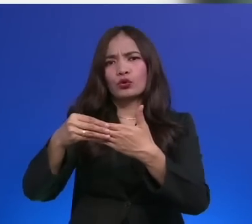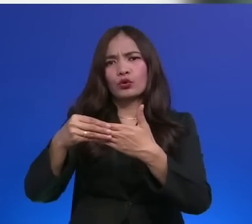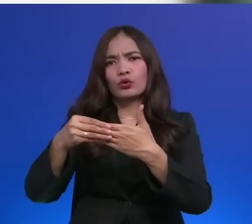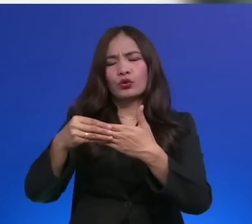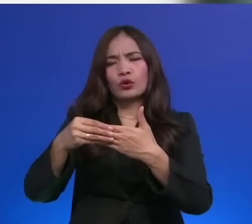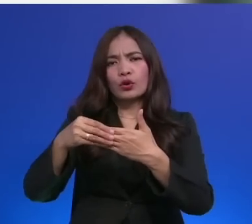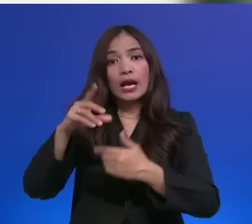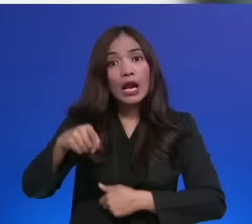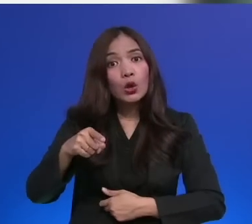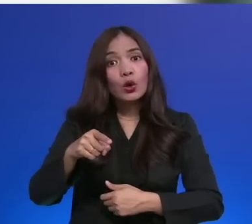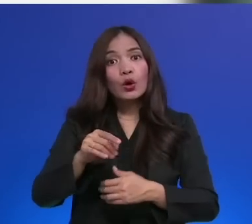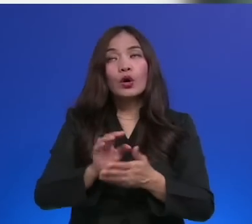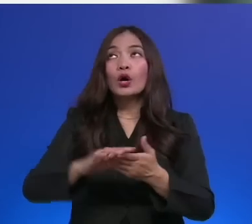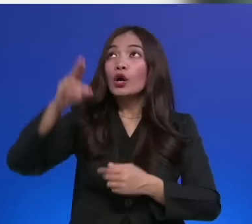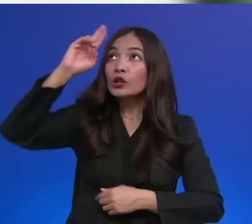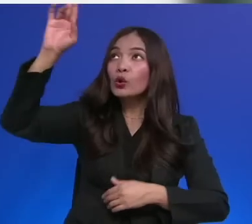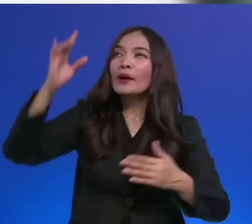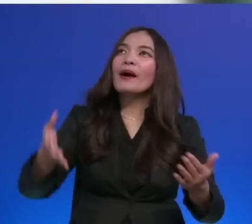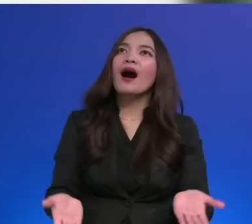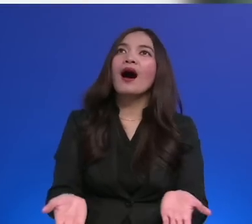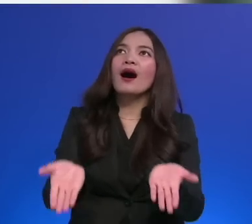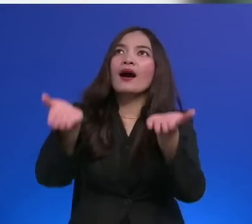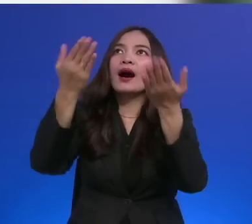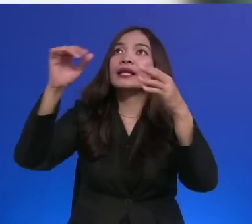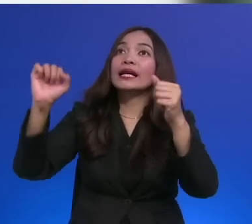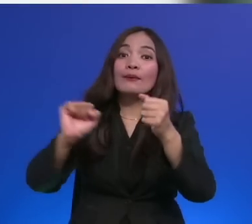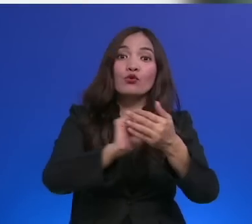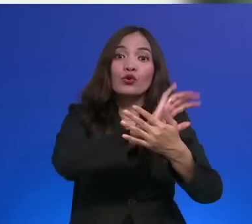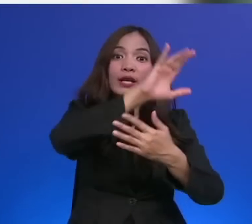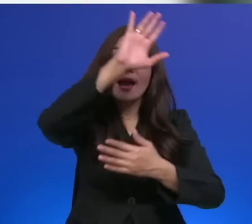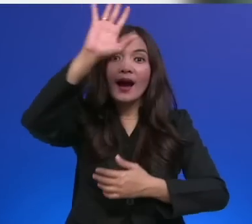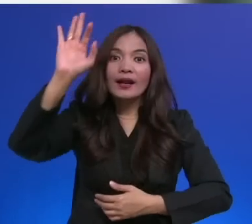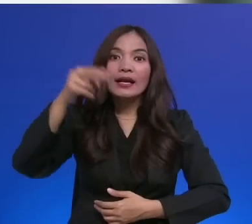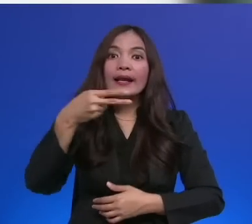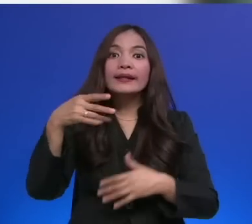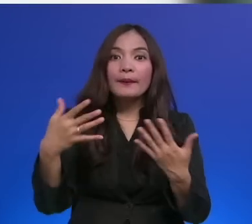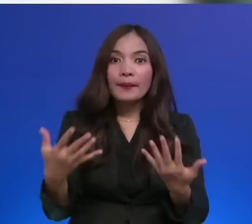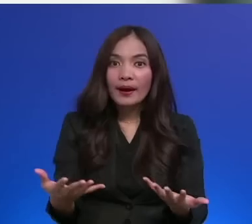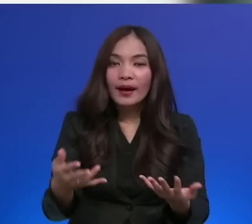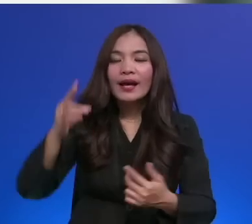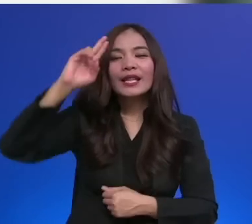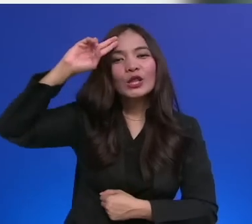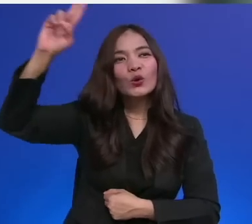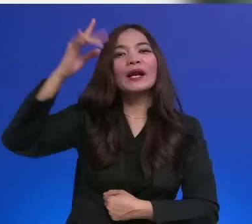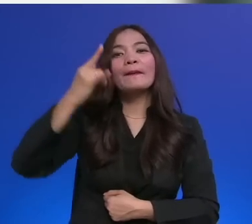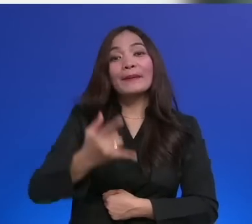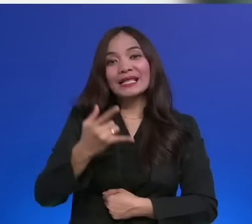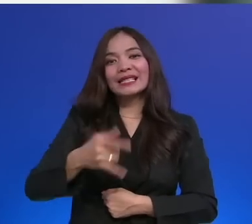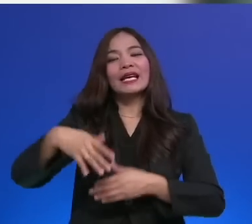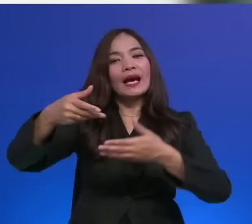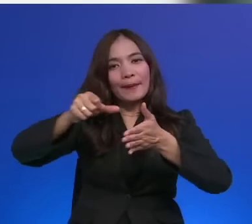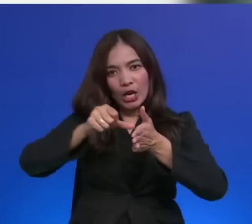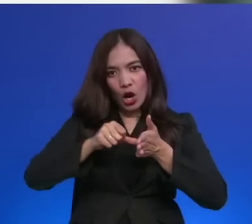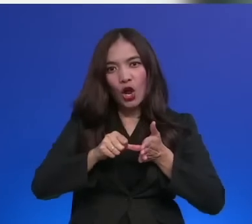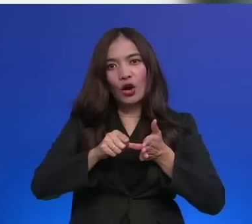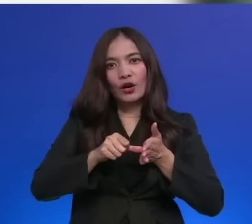Kemudian engkau mengangkat aku ke dalam kemuliaan. Artinya, Tuhan pasti memberi pertolongan,